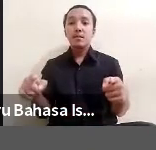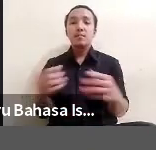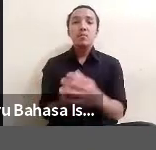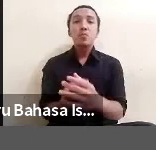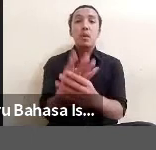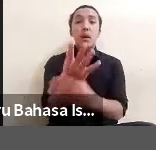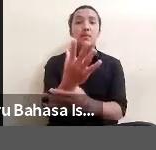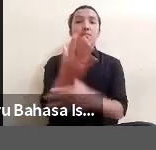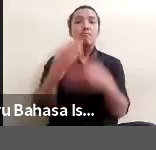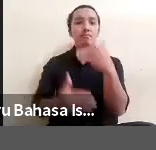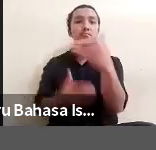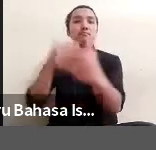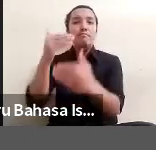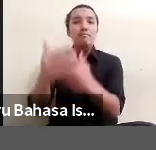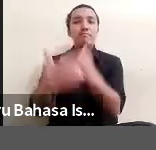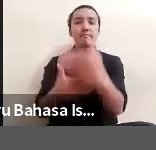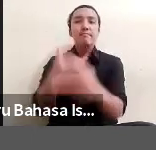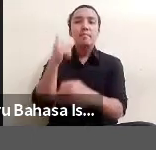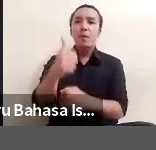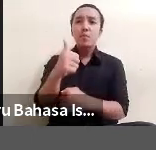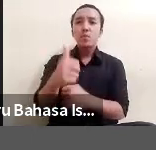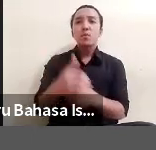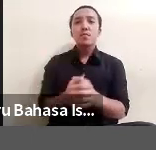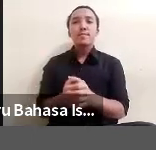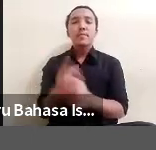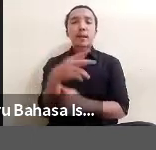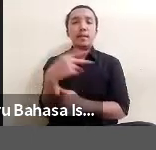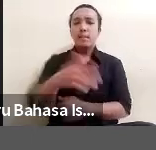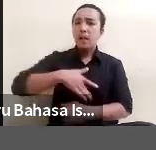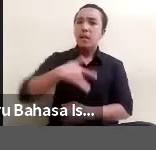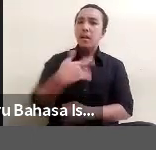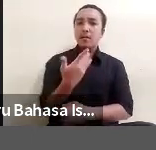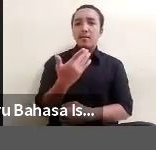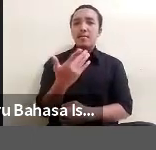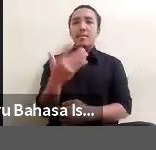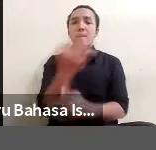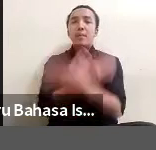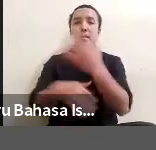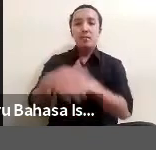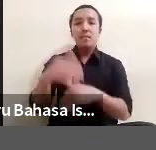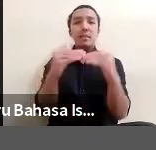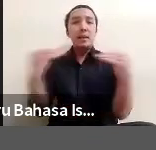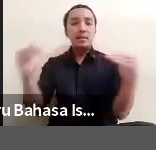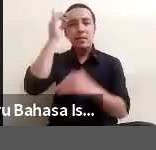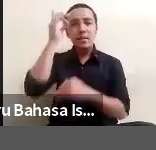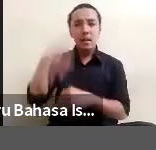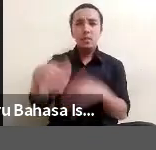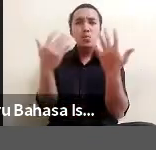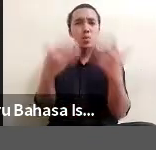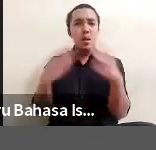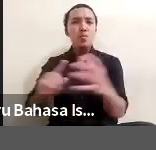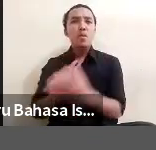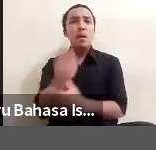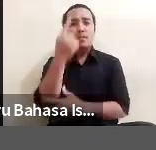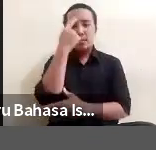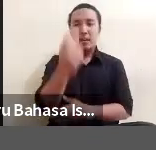bagus, dan kita merasakan bahwa disabilitas di tingkat desa saja sudah mulai percaya diri, dan